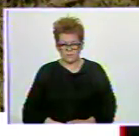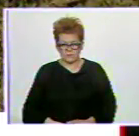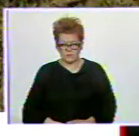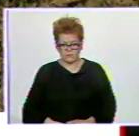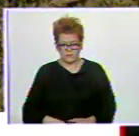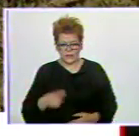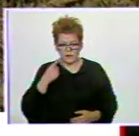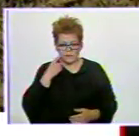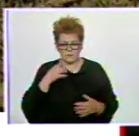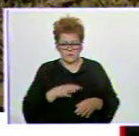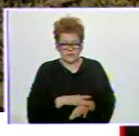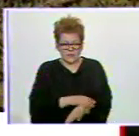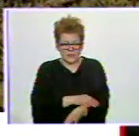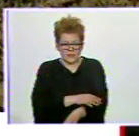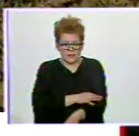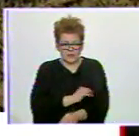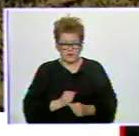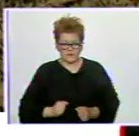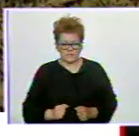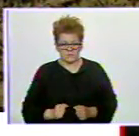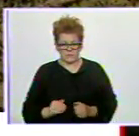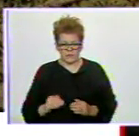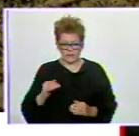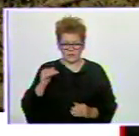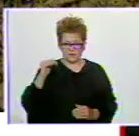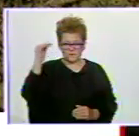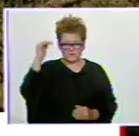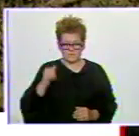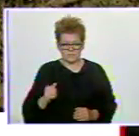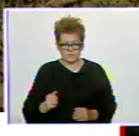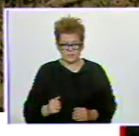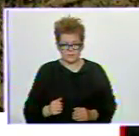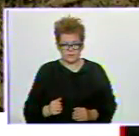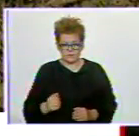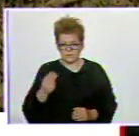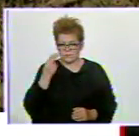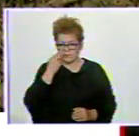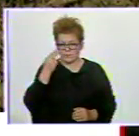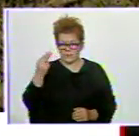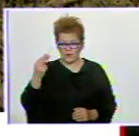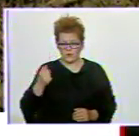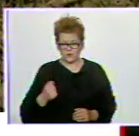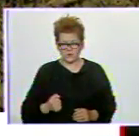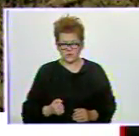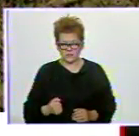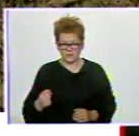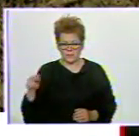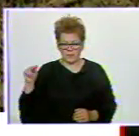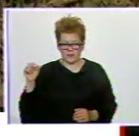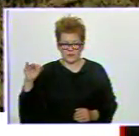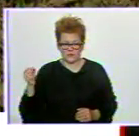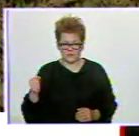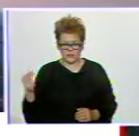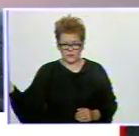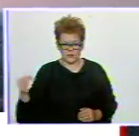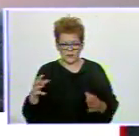Prima dată am avut emoții, însă m-am acomodat cu altitudinea și m-am lăsat furată de peisaj. Am admirat peisajele din balon și chiar a